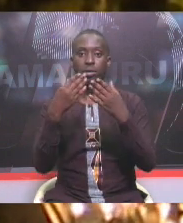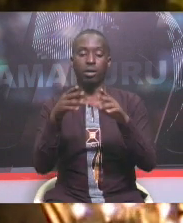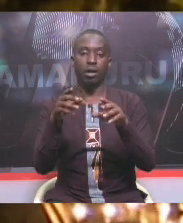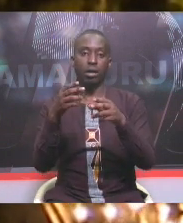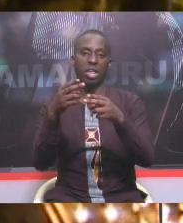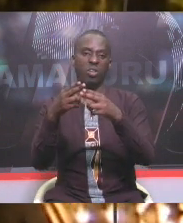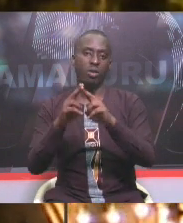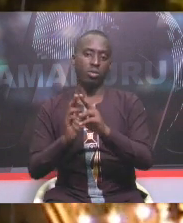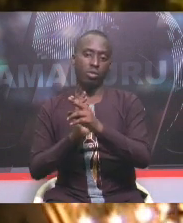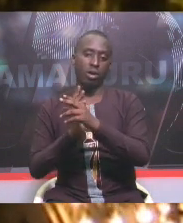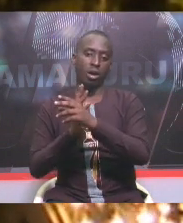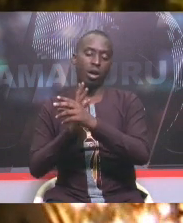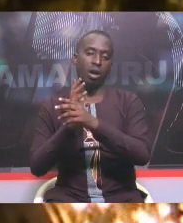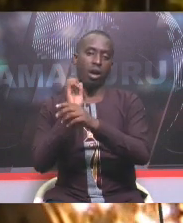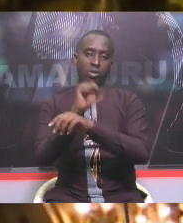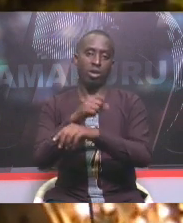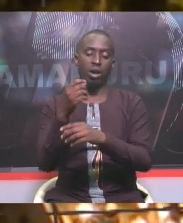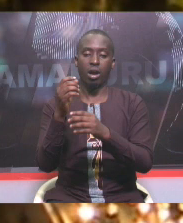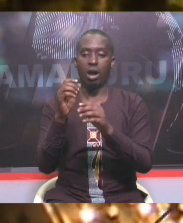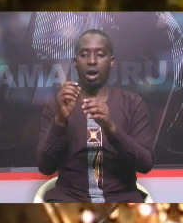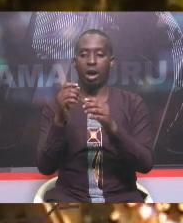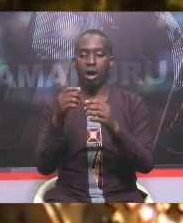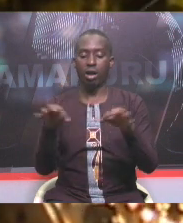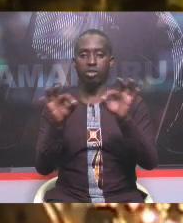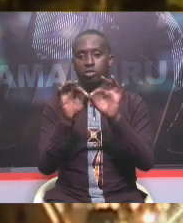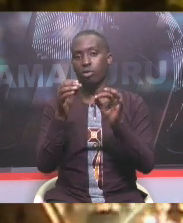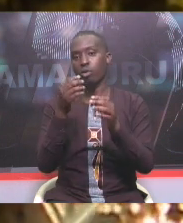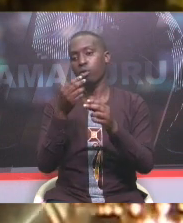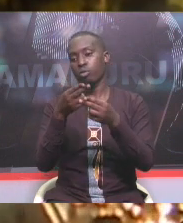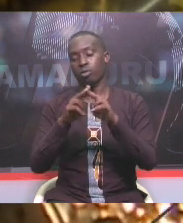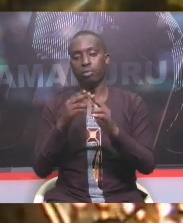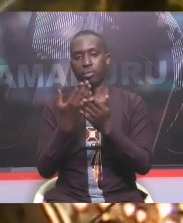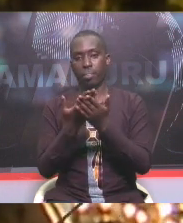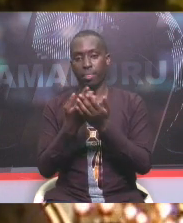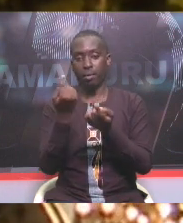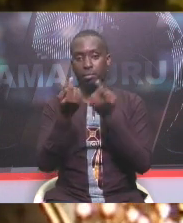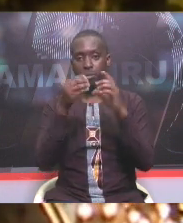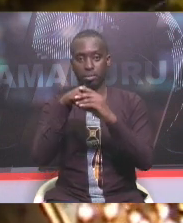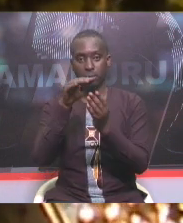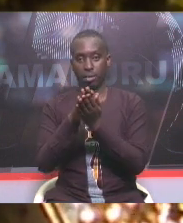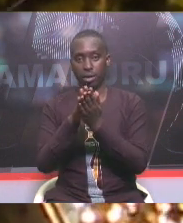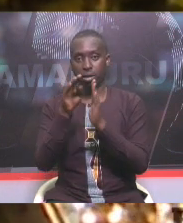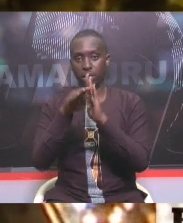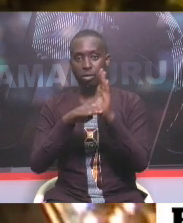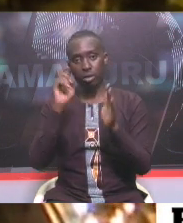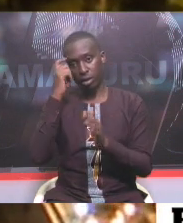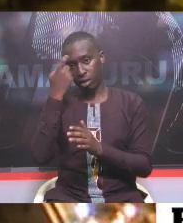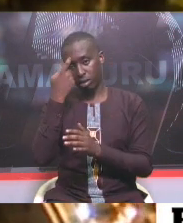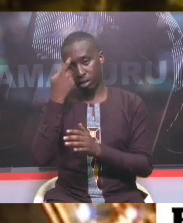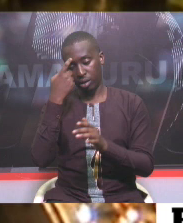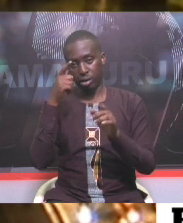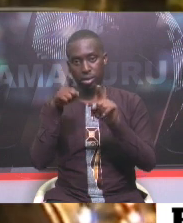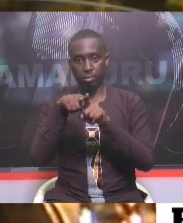nk'ingwate arusha agaciro inguzanyo baba bagiye gusaba kuri ibi abanyamabanki bavuga ko iyi ari gahunda ya leta ariko ko